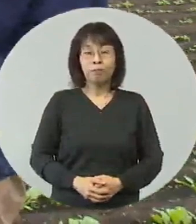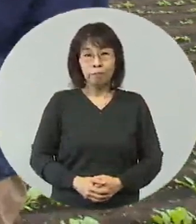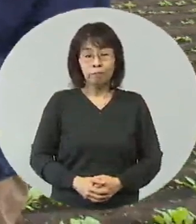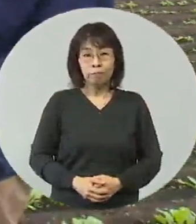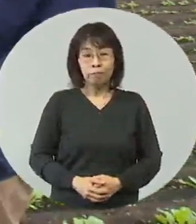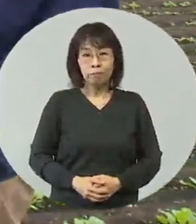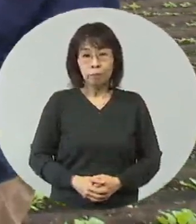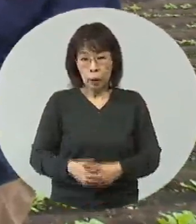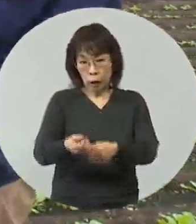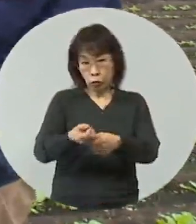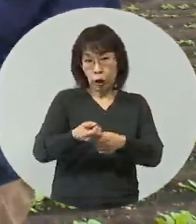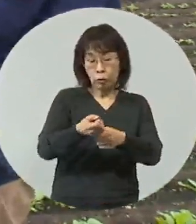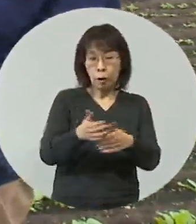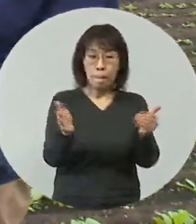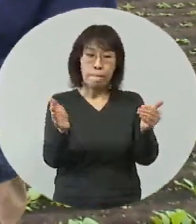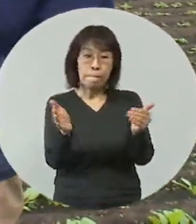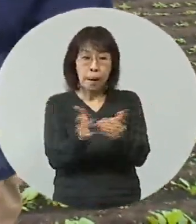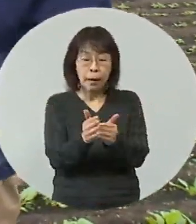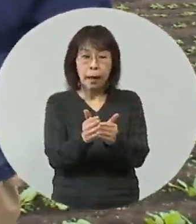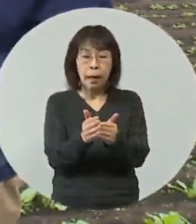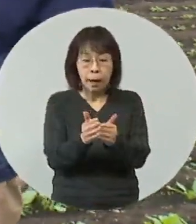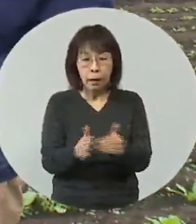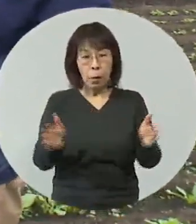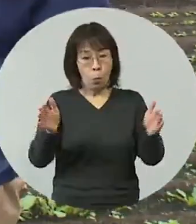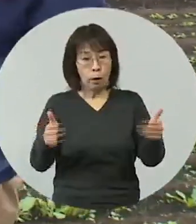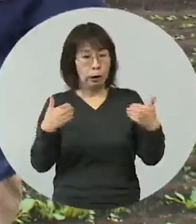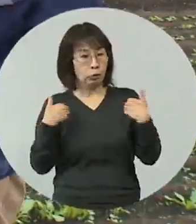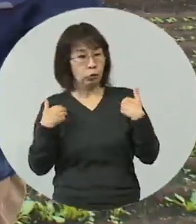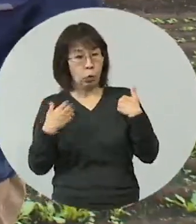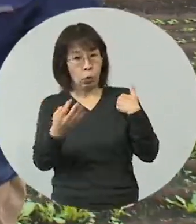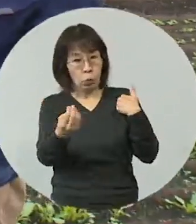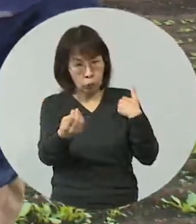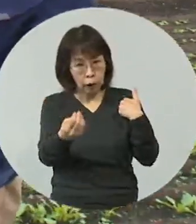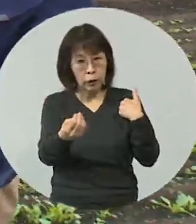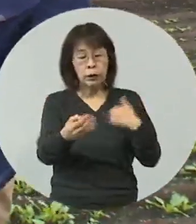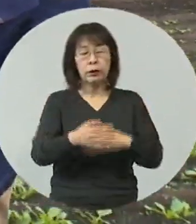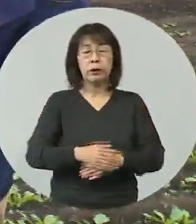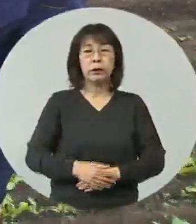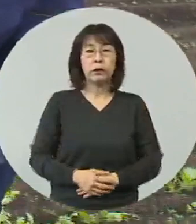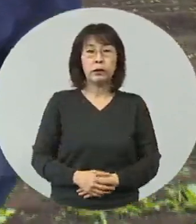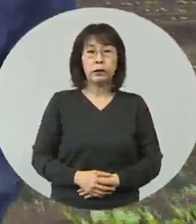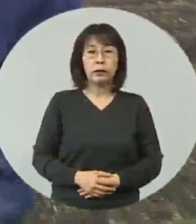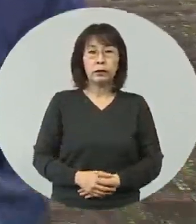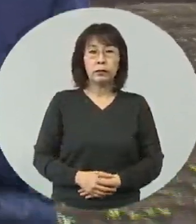収穫できるまでに大体どのぐらいの期間がかかりますか。